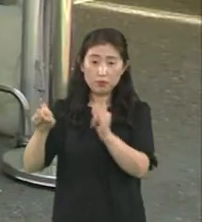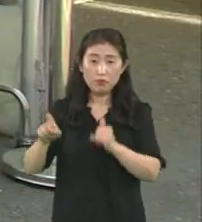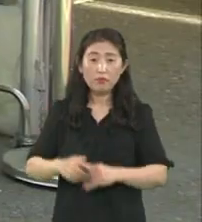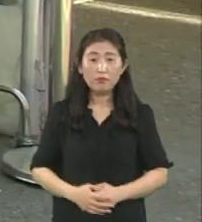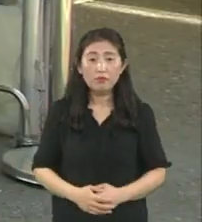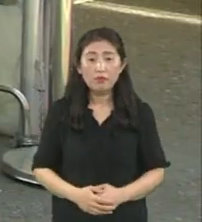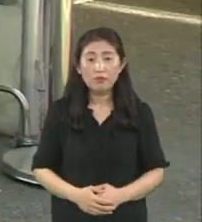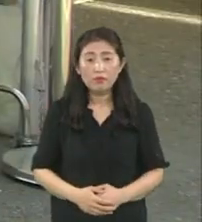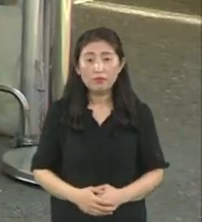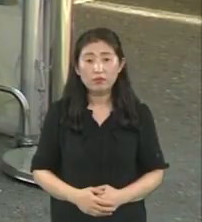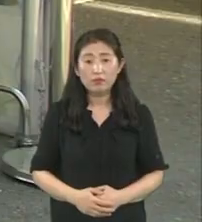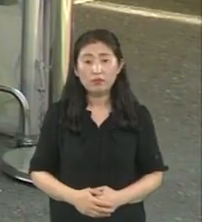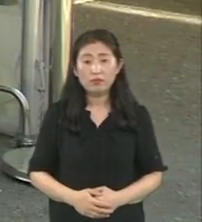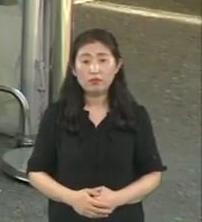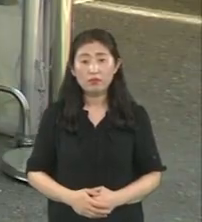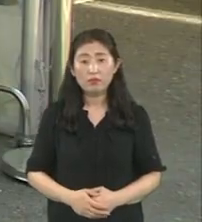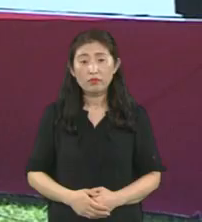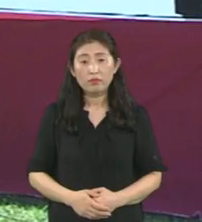기록했습니다.